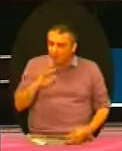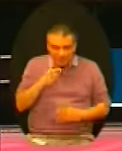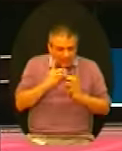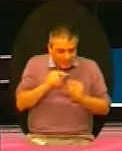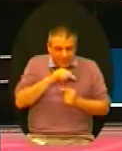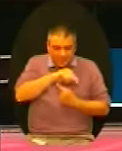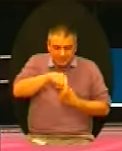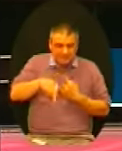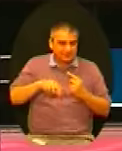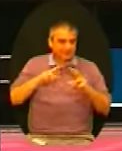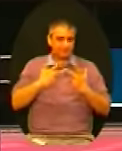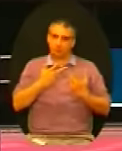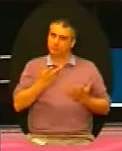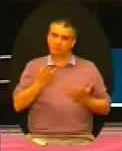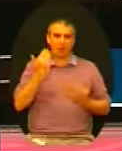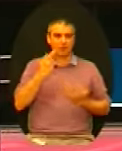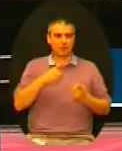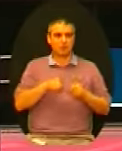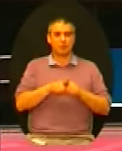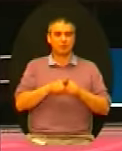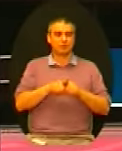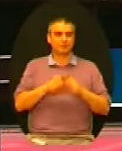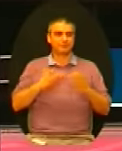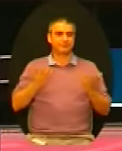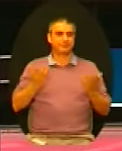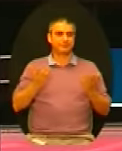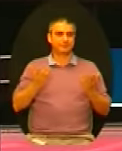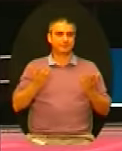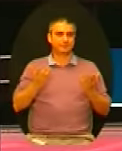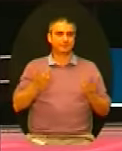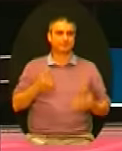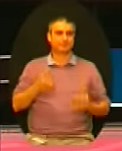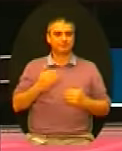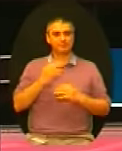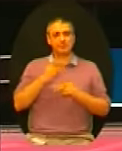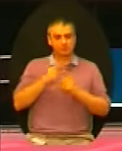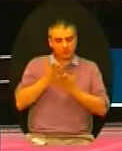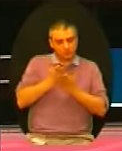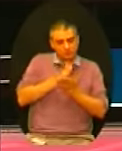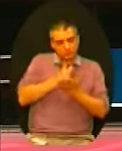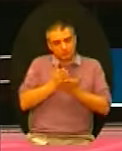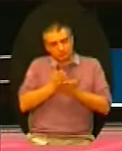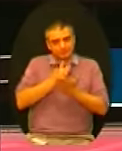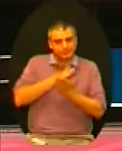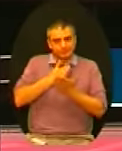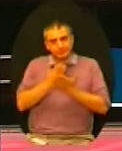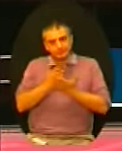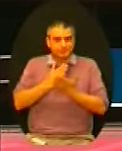הדרך הציבורית של אולמרט הייתה מלווה בהליכה על הסף,